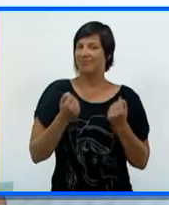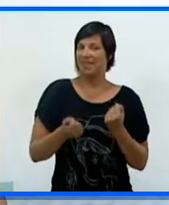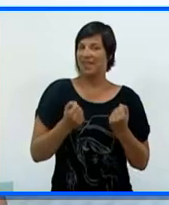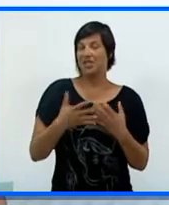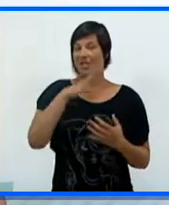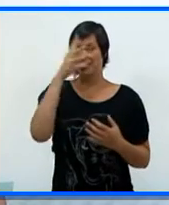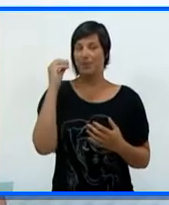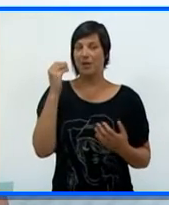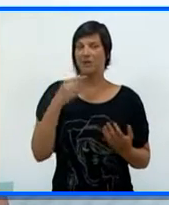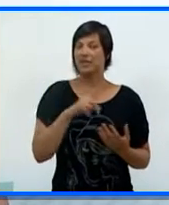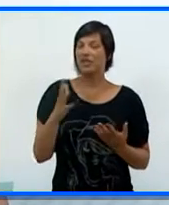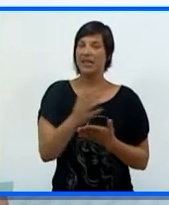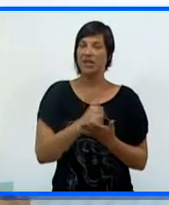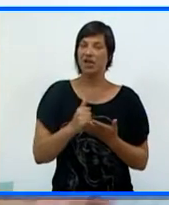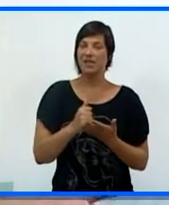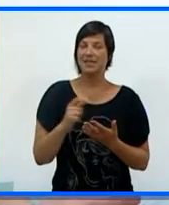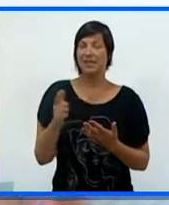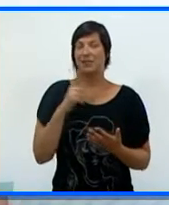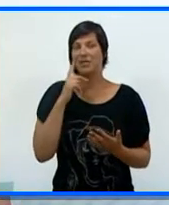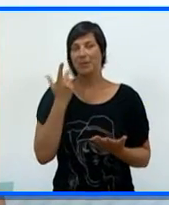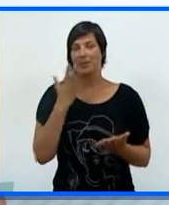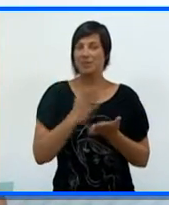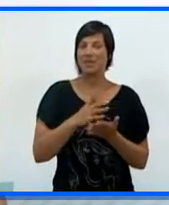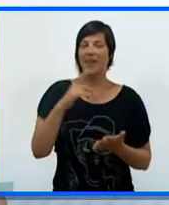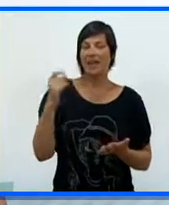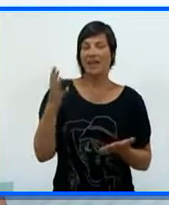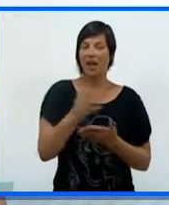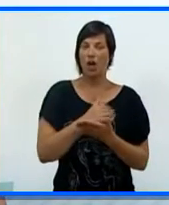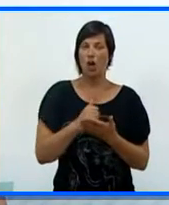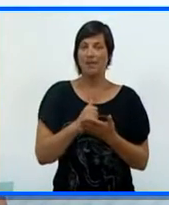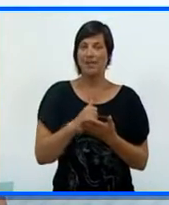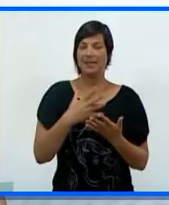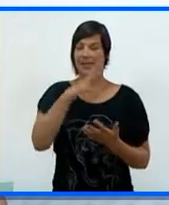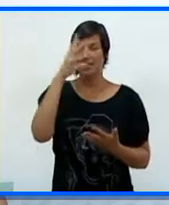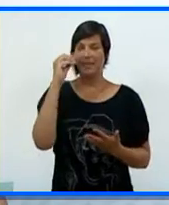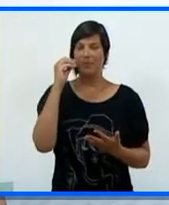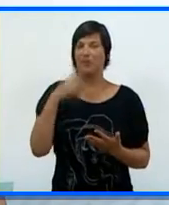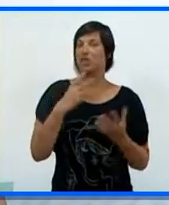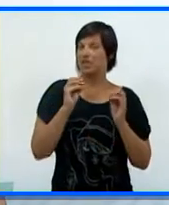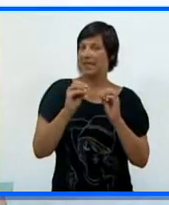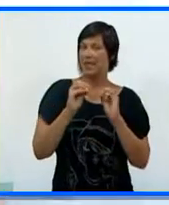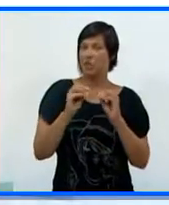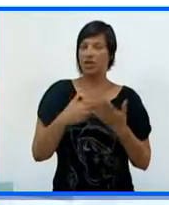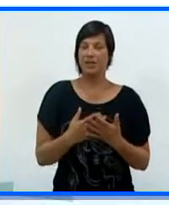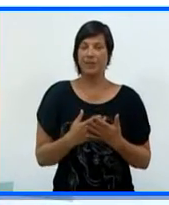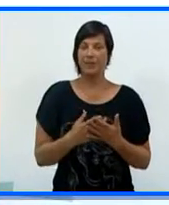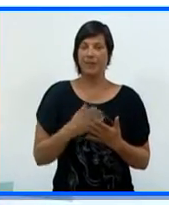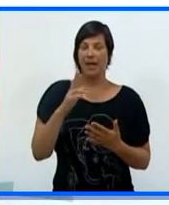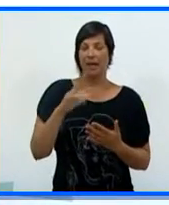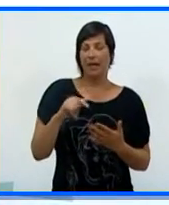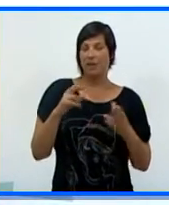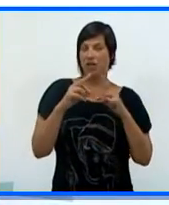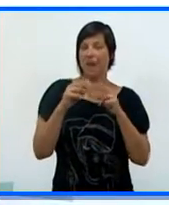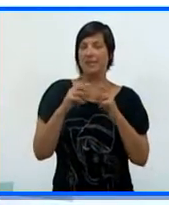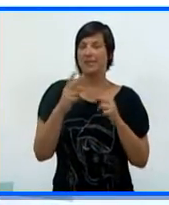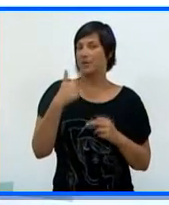je težak, ono, zaboravi se ako se ne koristi, a nije baš da imaš priliku svaki dan ga koristiti, tako da si zaboravi ono što se nauči. Imaš